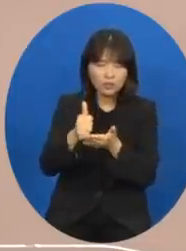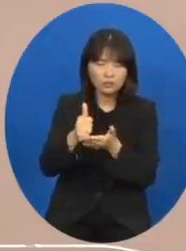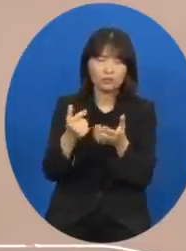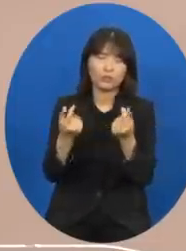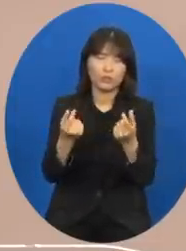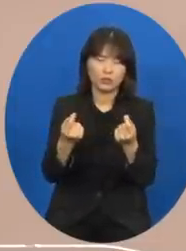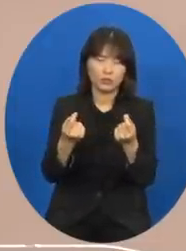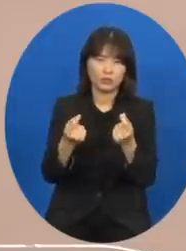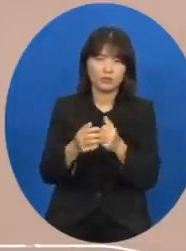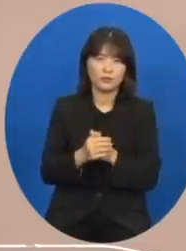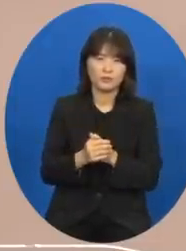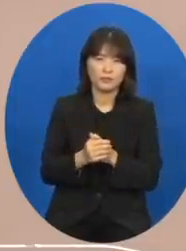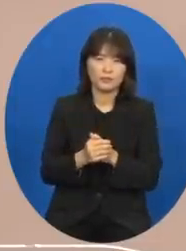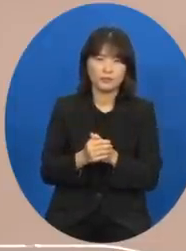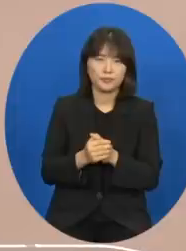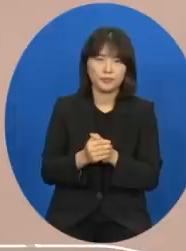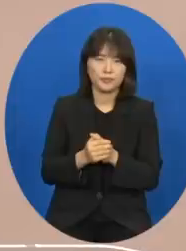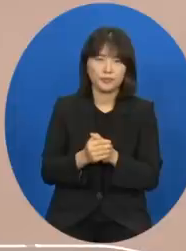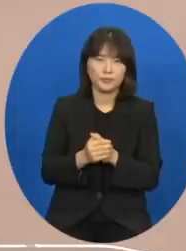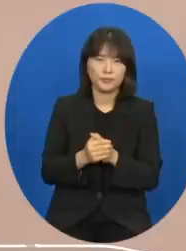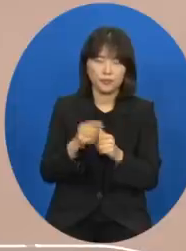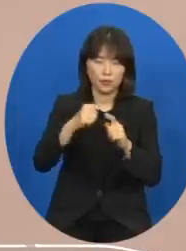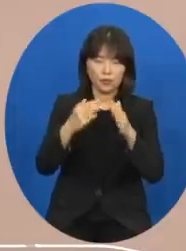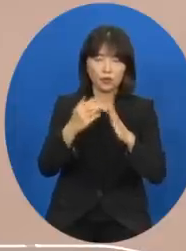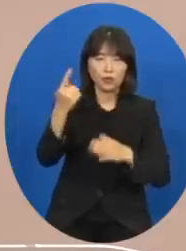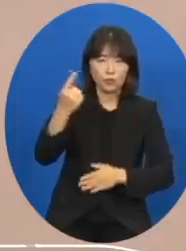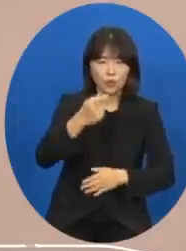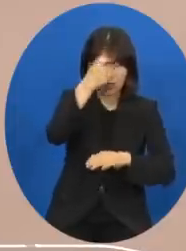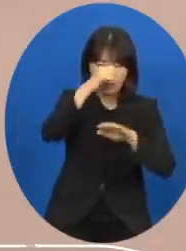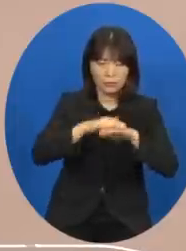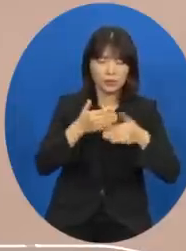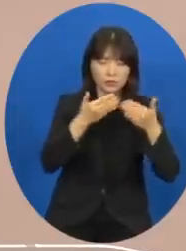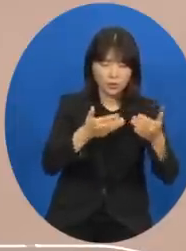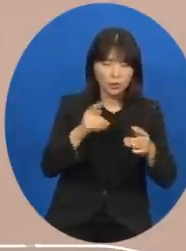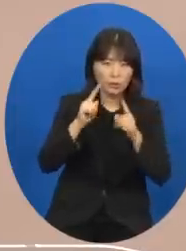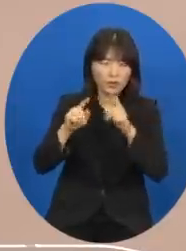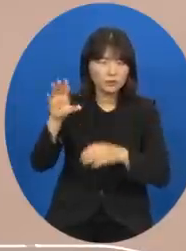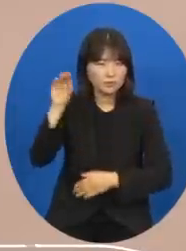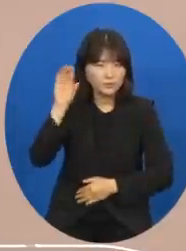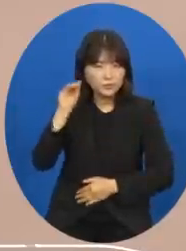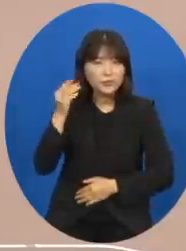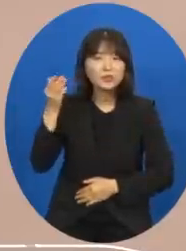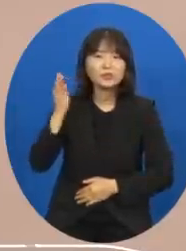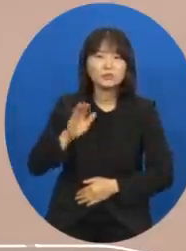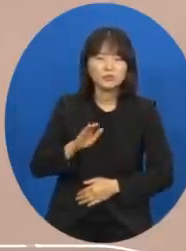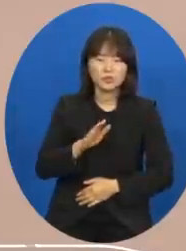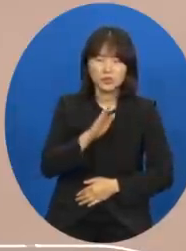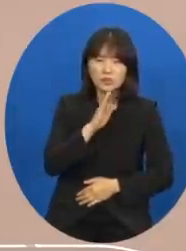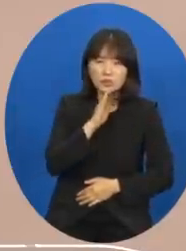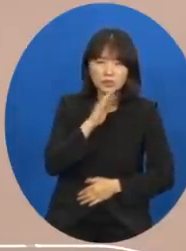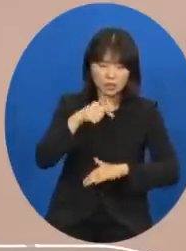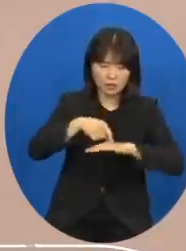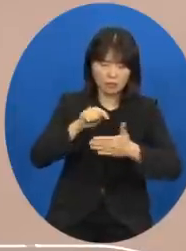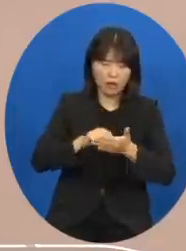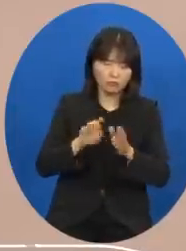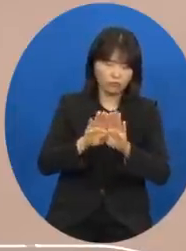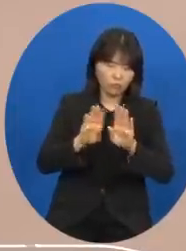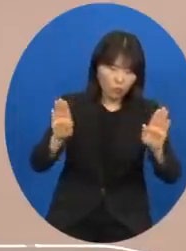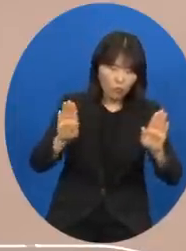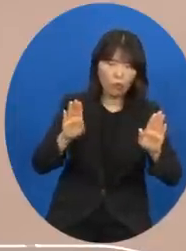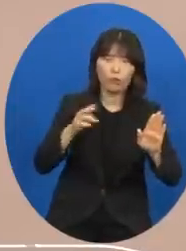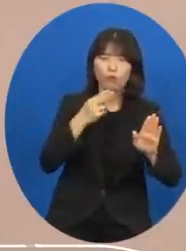거예요. 그러니까 교회에 나와서 예배는 드리고 말씀은 듣지만 실제로는 마음은 전혀 안 연